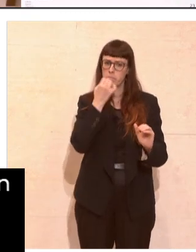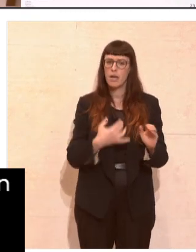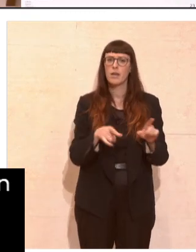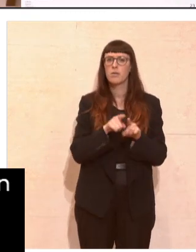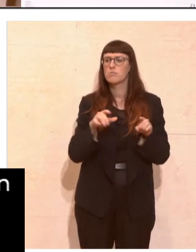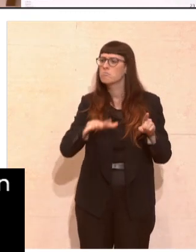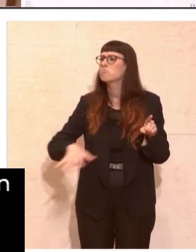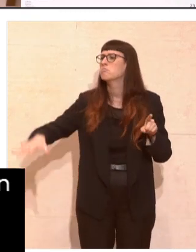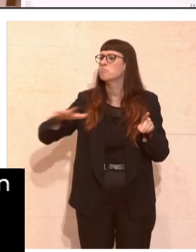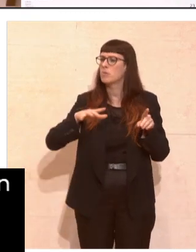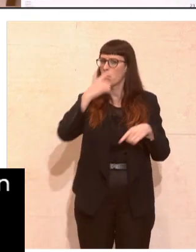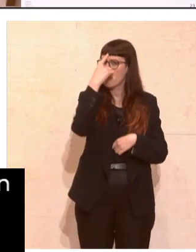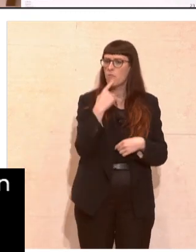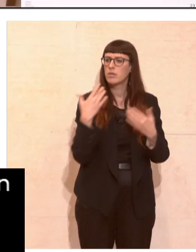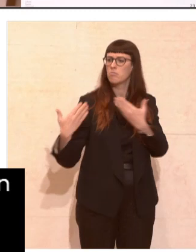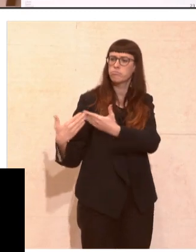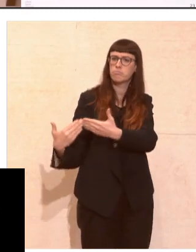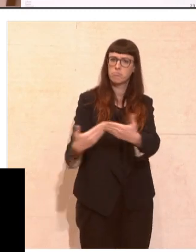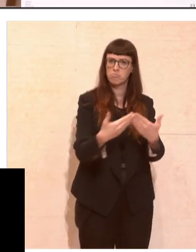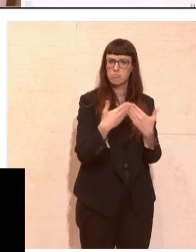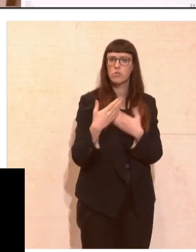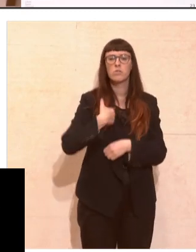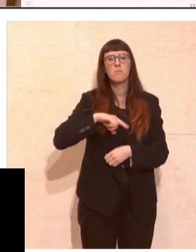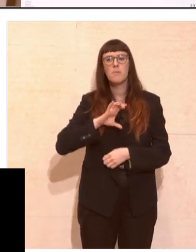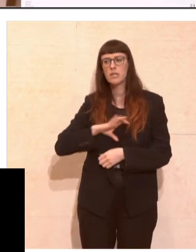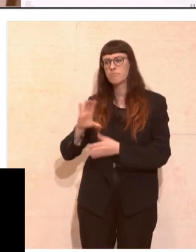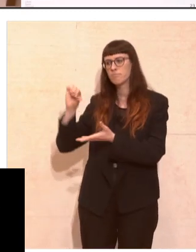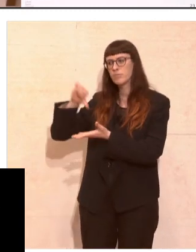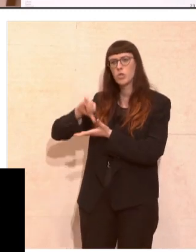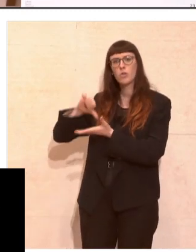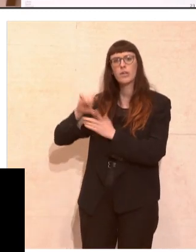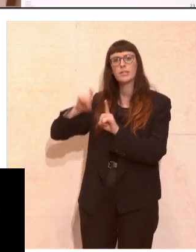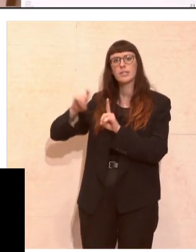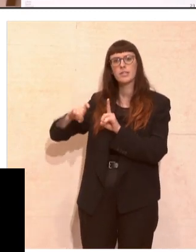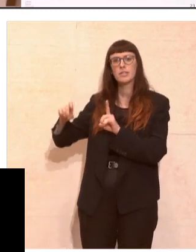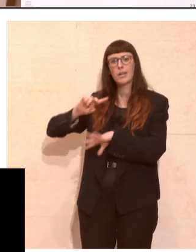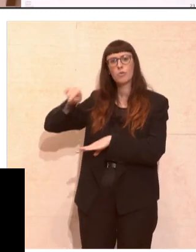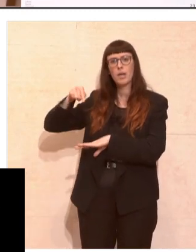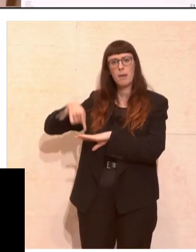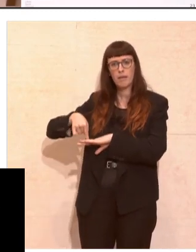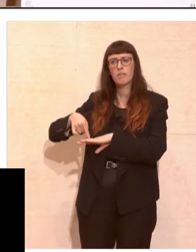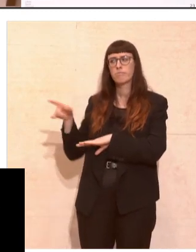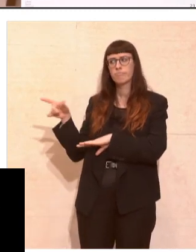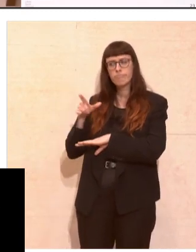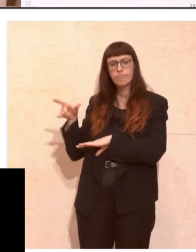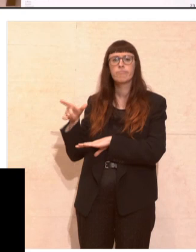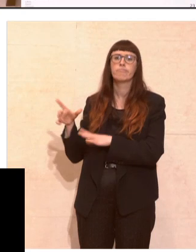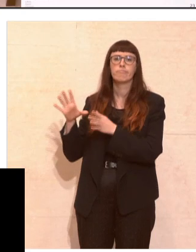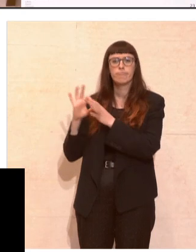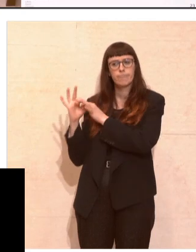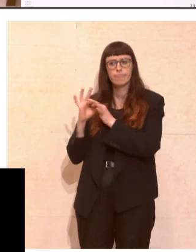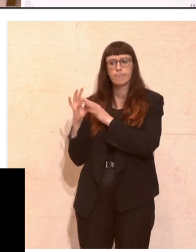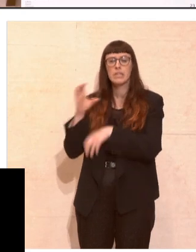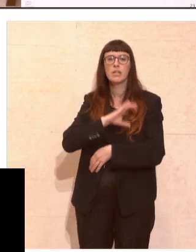vraiment fait un travail colossal avec l'Institut de la statistique du Québec de bien, en fonction de nos 10 régions